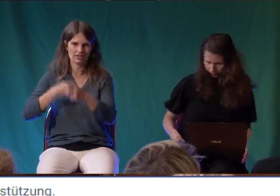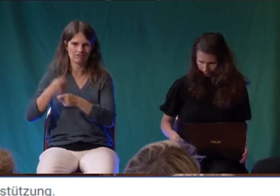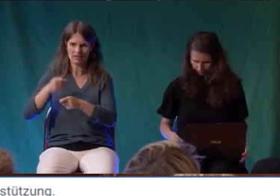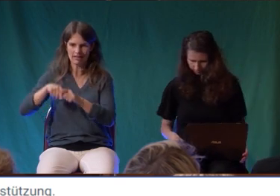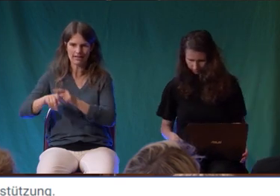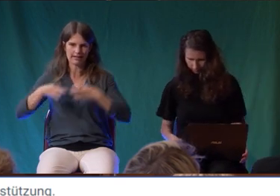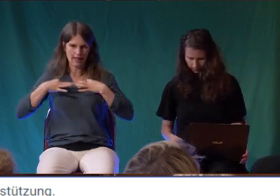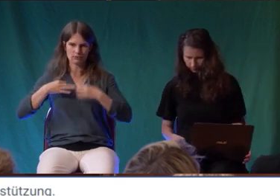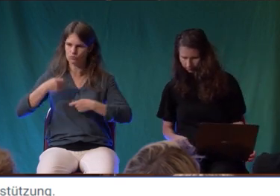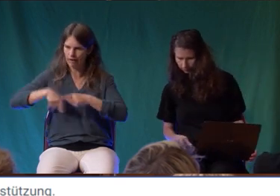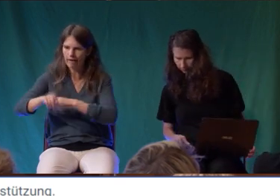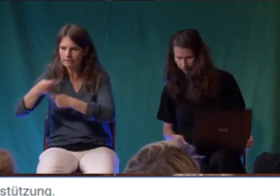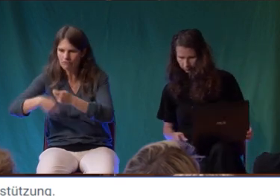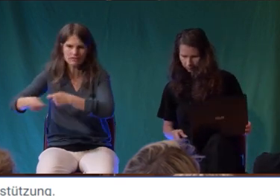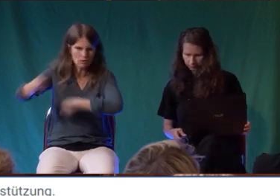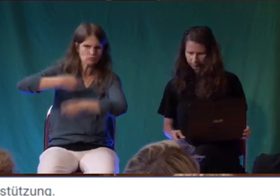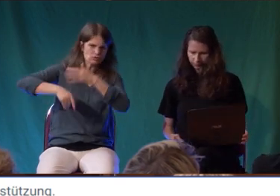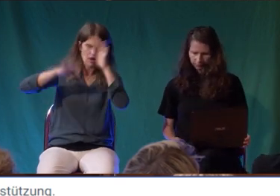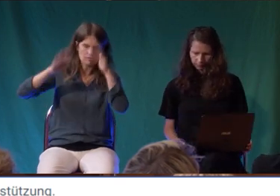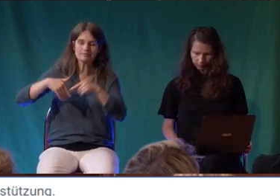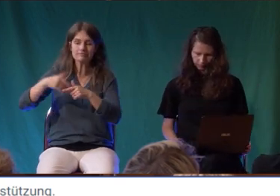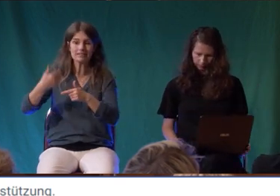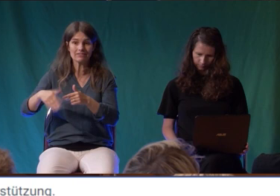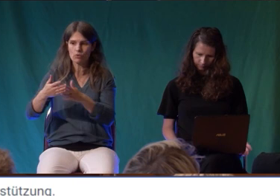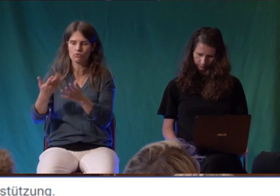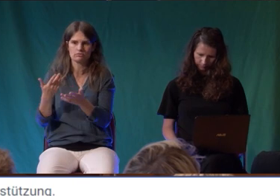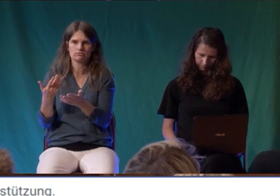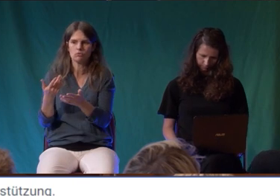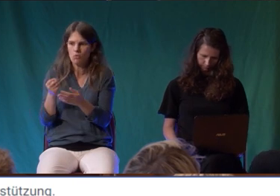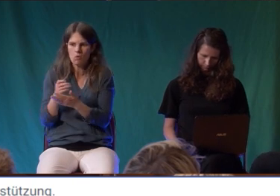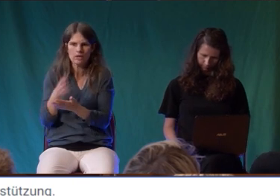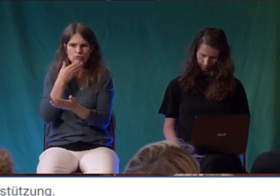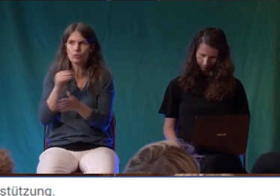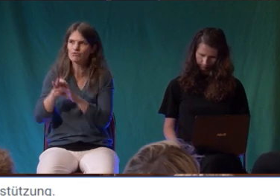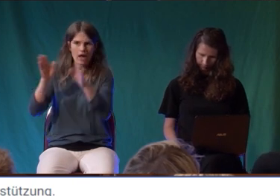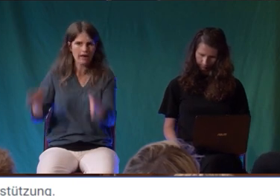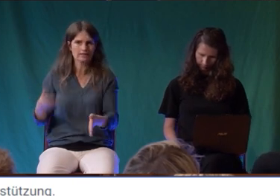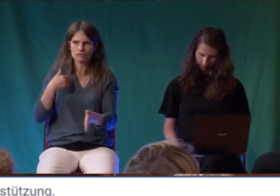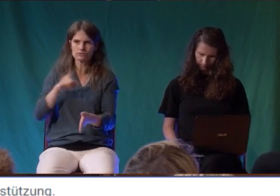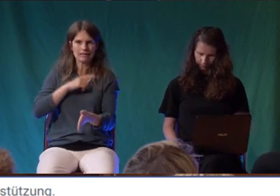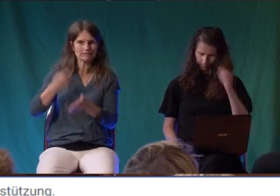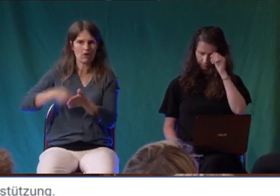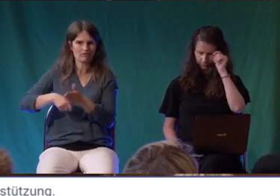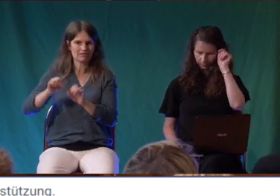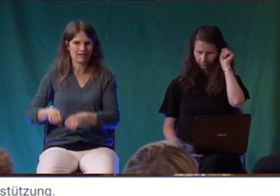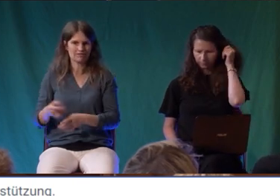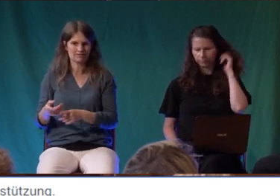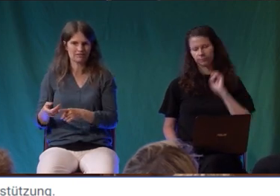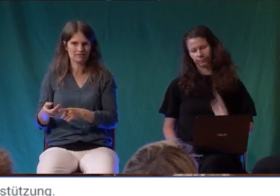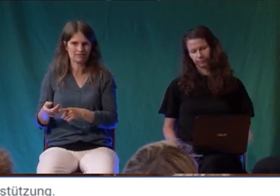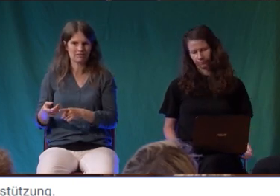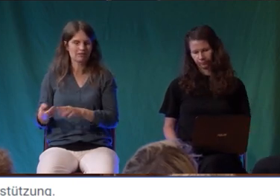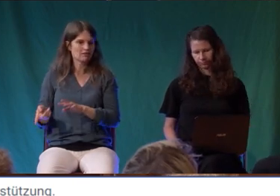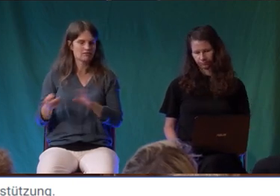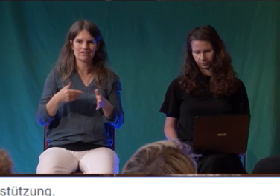Klamotten für die Kinder kaufen oder es werden Transporte durch die Einrichtung organisiert also dass einem Mutter-Kind-Einrichtung